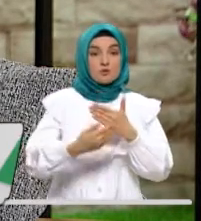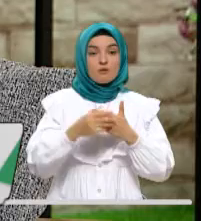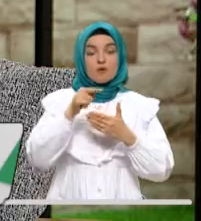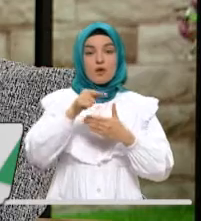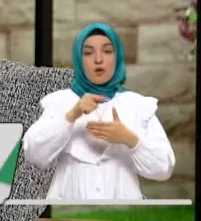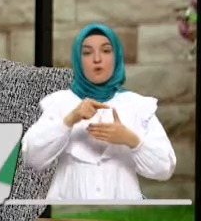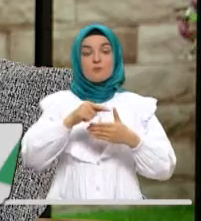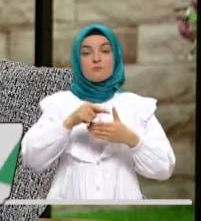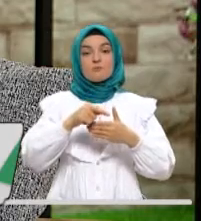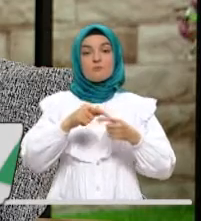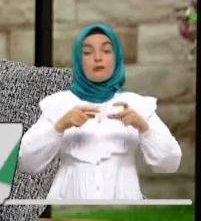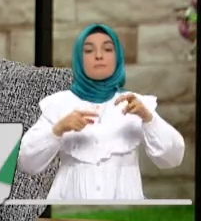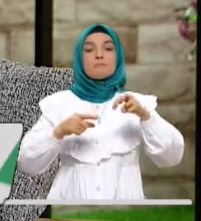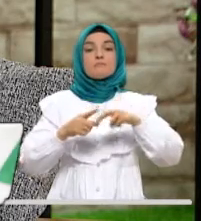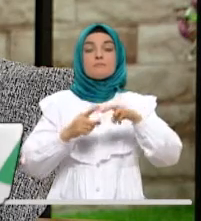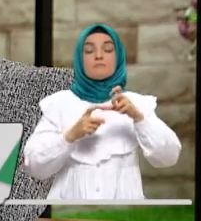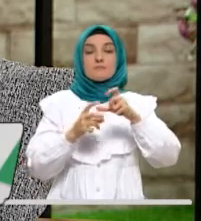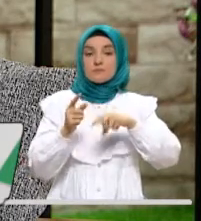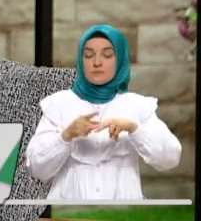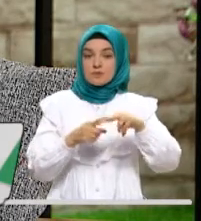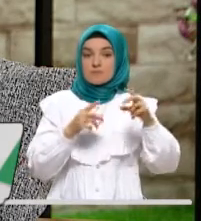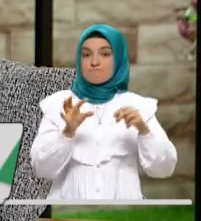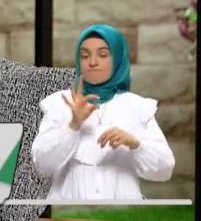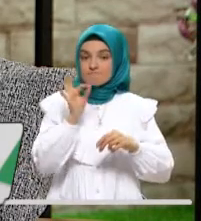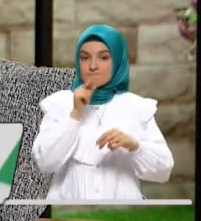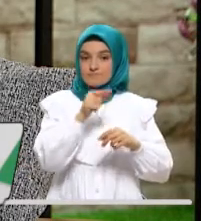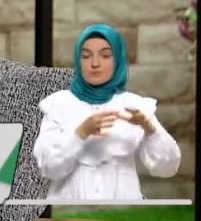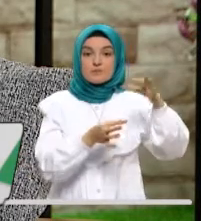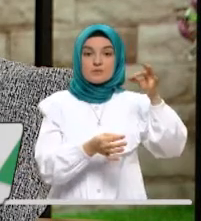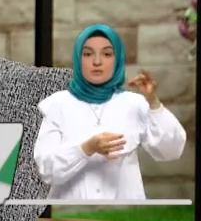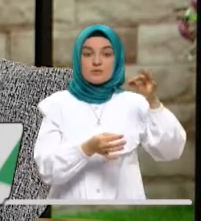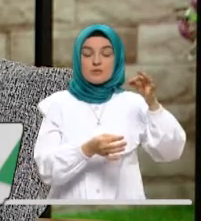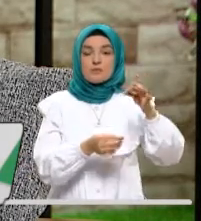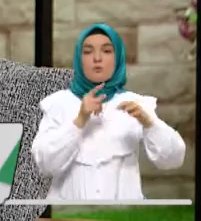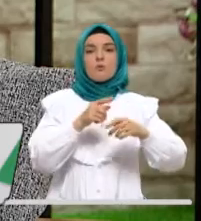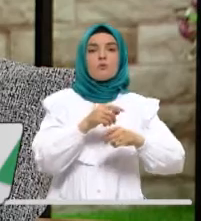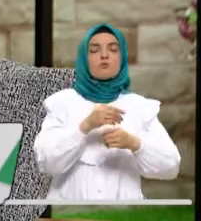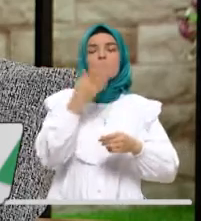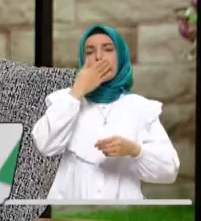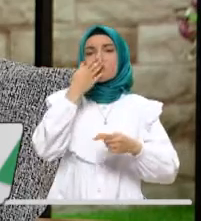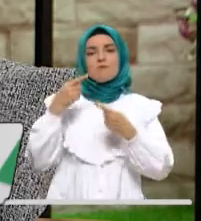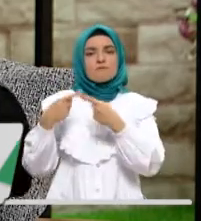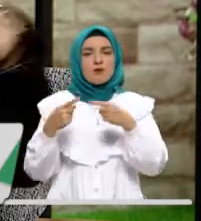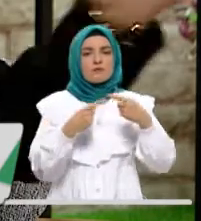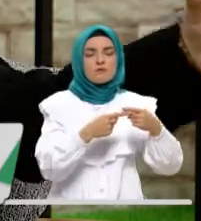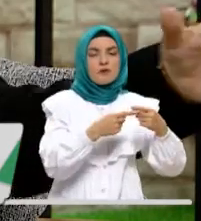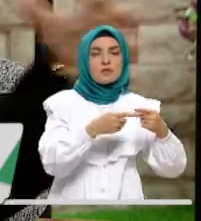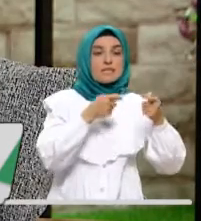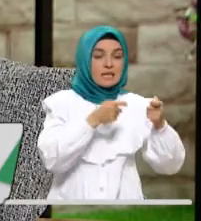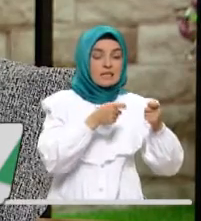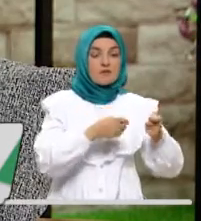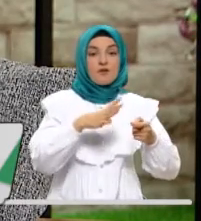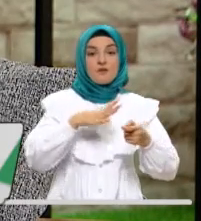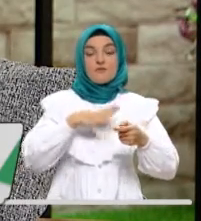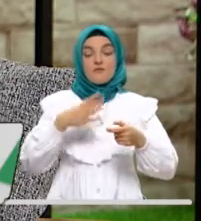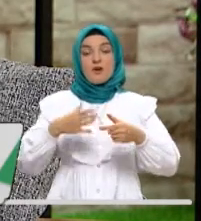biriyle, çünkü Enderun Mektebi var. Şimdi Harem-i Hümayun var, Duhteran-ı Hümayun yani aynı yer. Bir de karşı tarafta